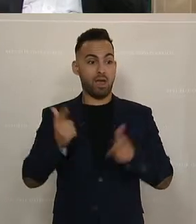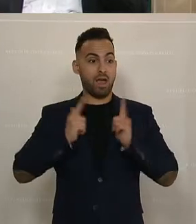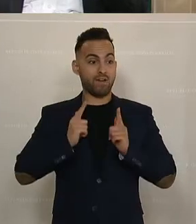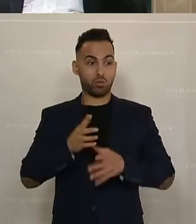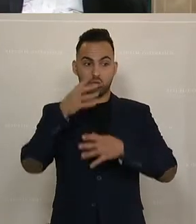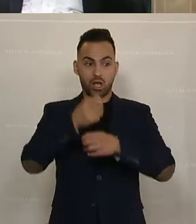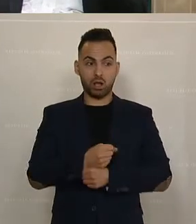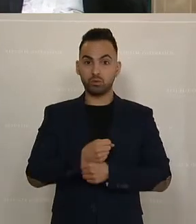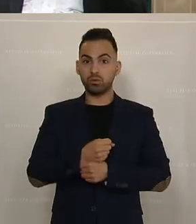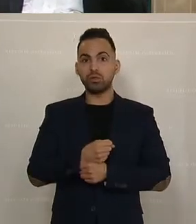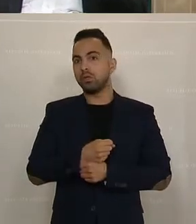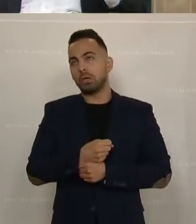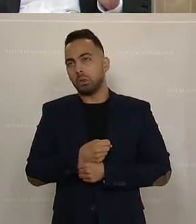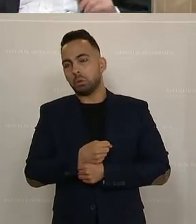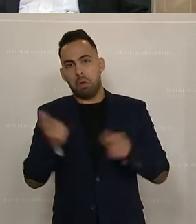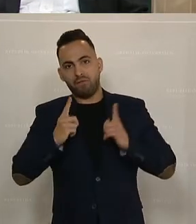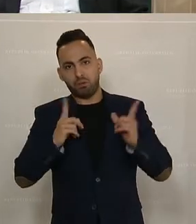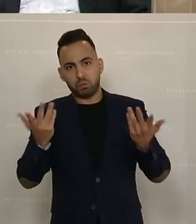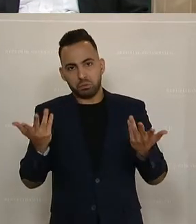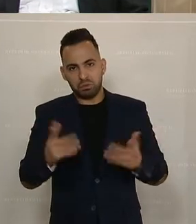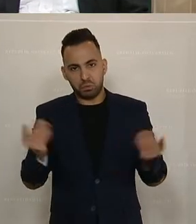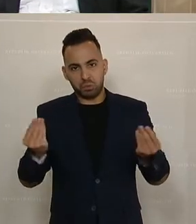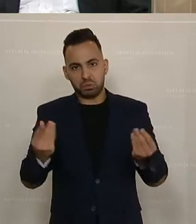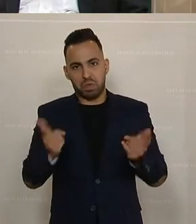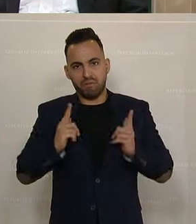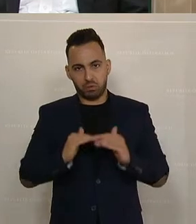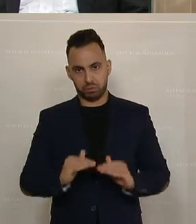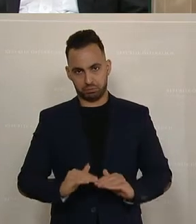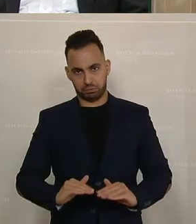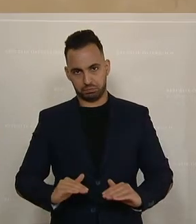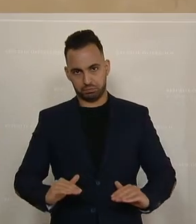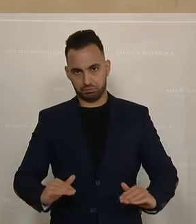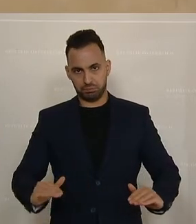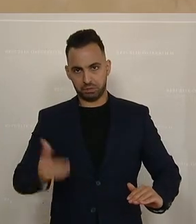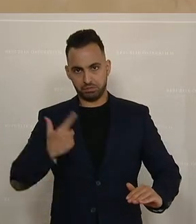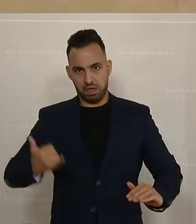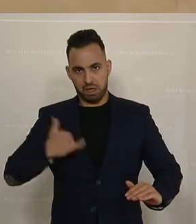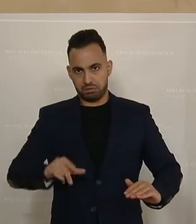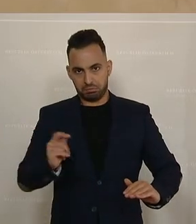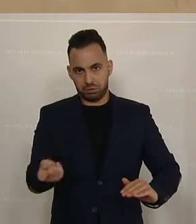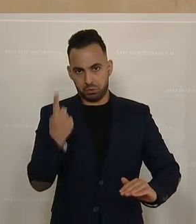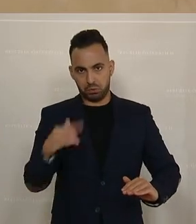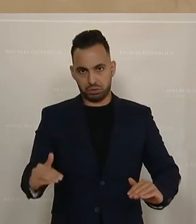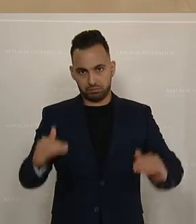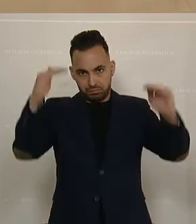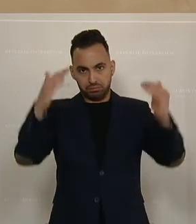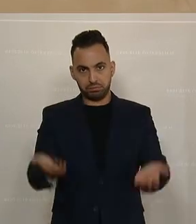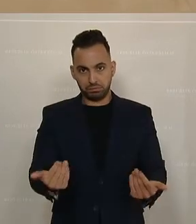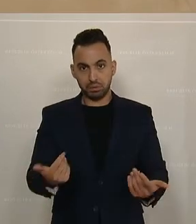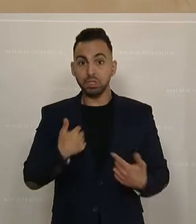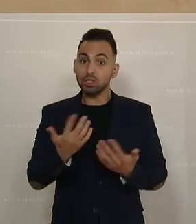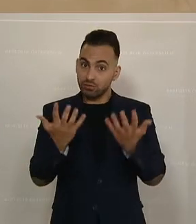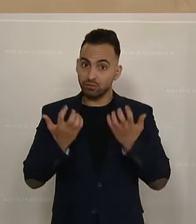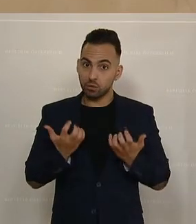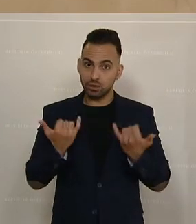dementsprechend jetzt nicht wahnsinnig hoch die latte liegt hier relativ tief wenn man sich die letzten zwei jahre anschaut und ja ich würde mir wünschen